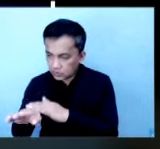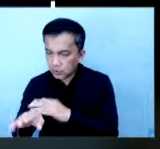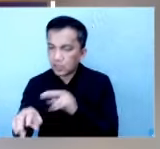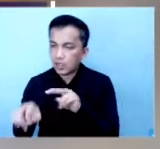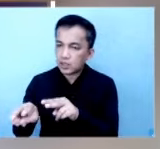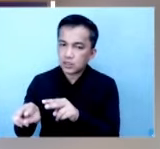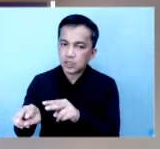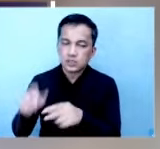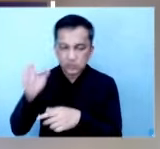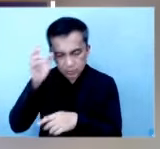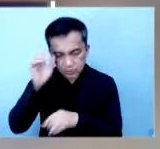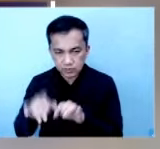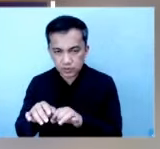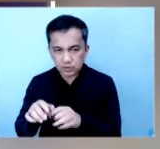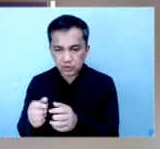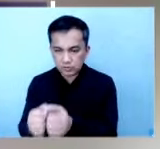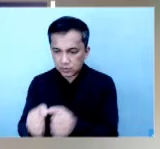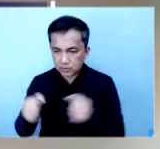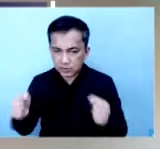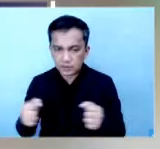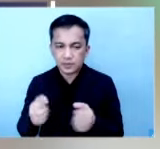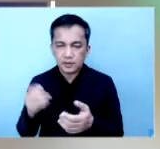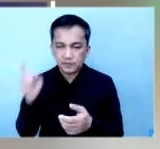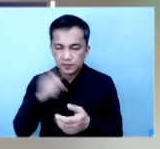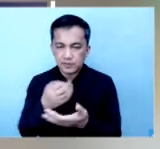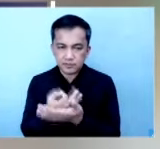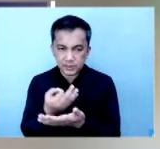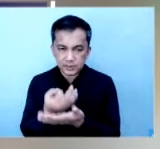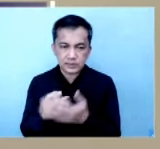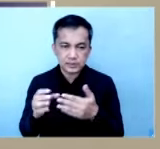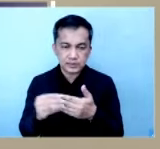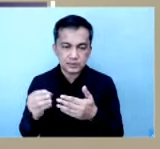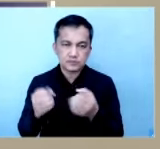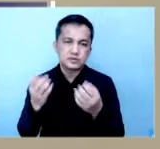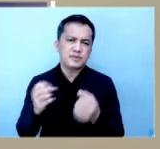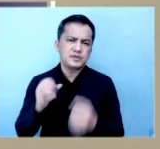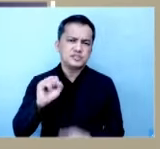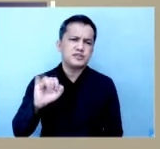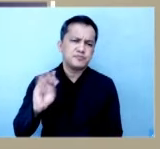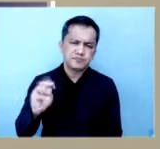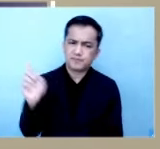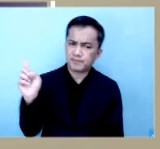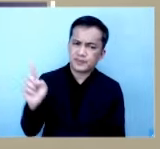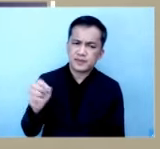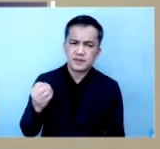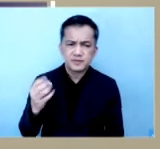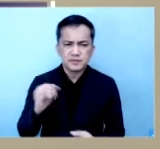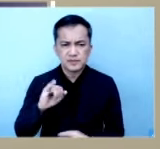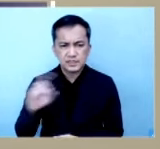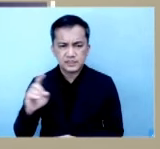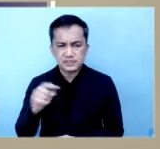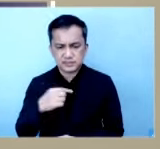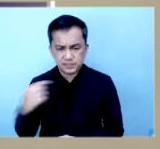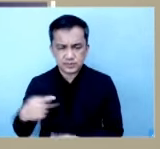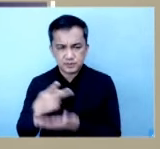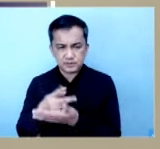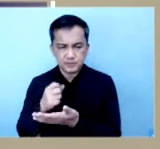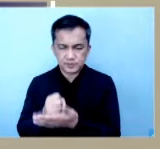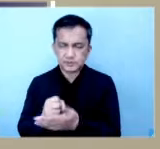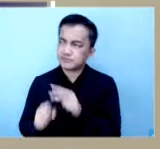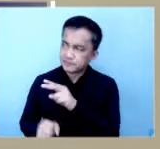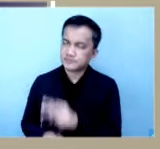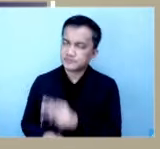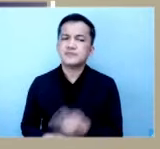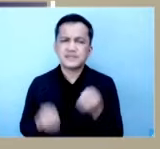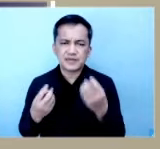vault. May pekeng dollar money rin at sangkatutak na SIM cards. Maraming ID at Chinese passport din ang tumambad sa mga otoridad.